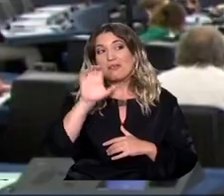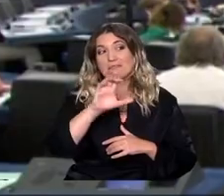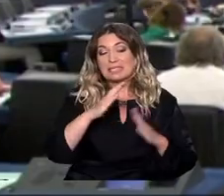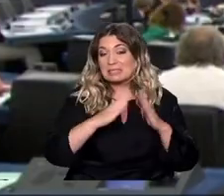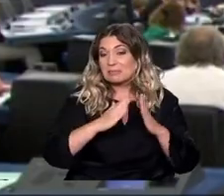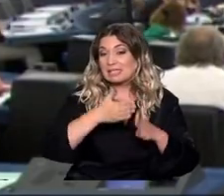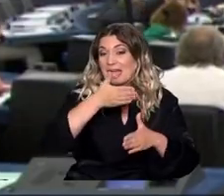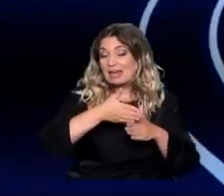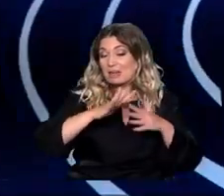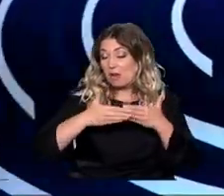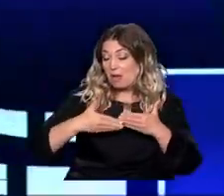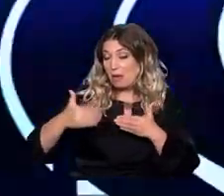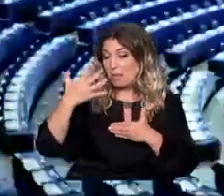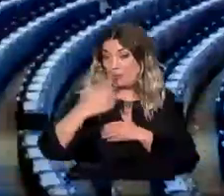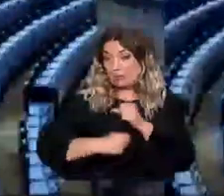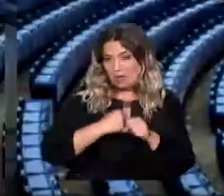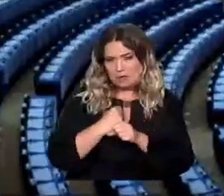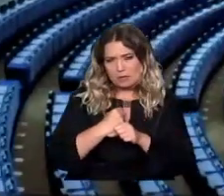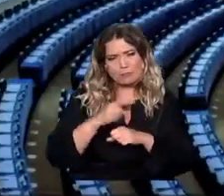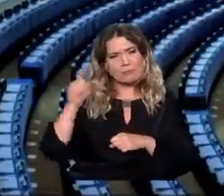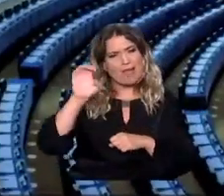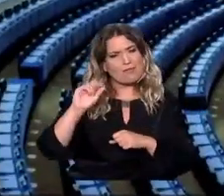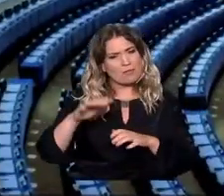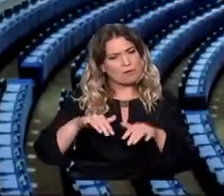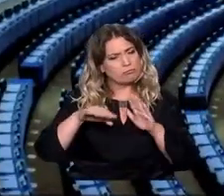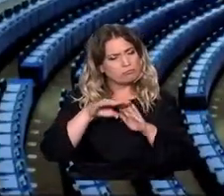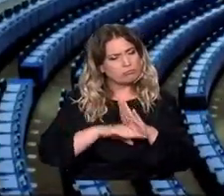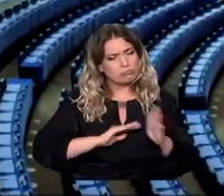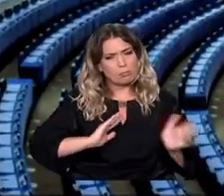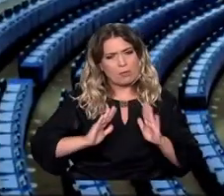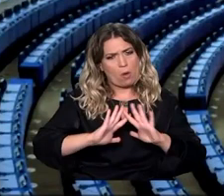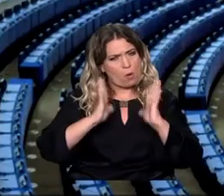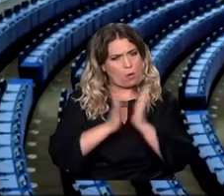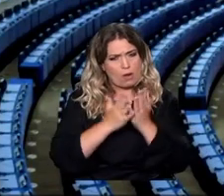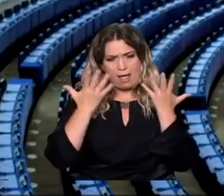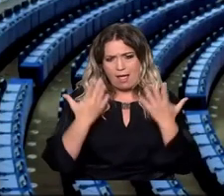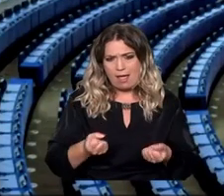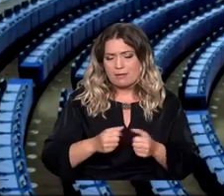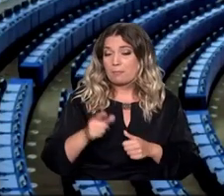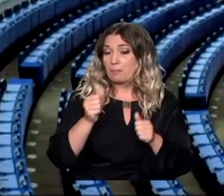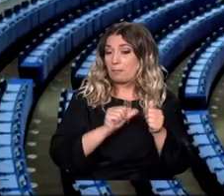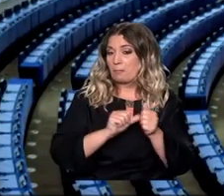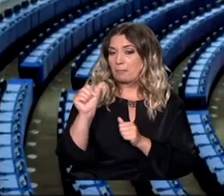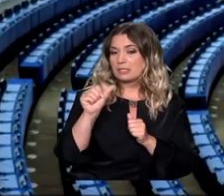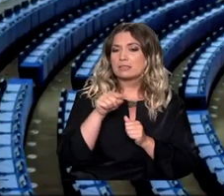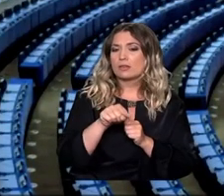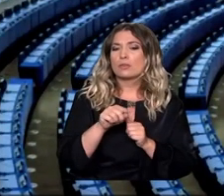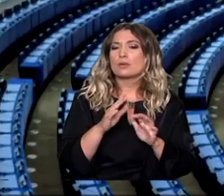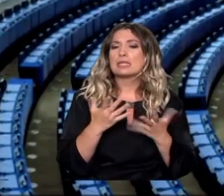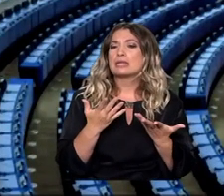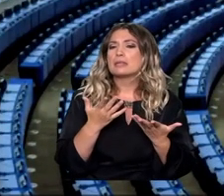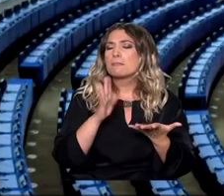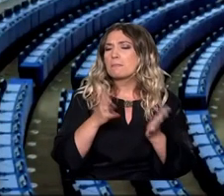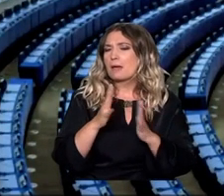την επόμενη πενταετία? Η Ευρωβουλή έχει ημερημνήσει για όλα. Ο μισθός στο 38% του βασικού μισθού δικαστηρίου της